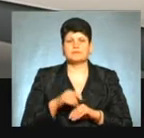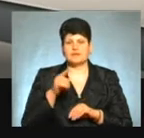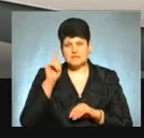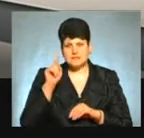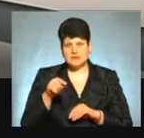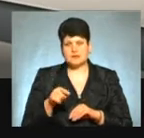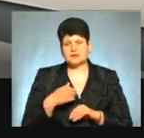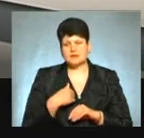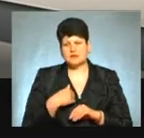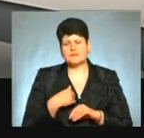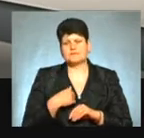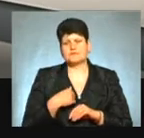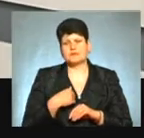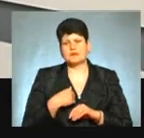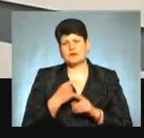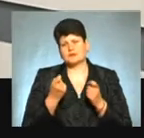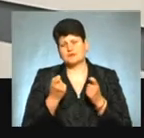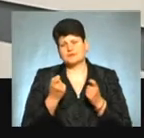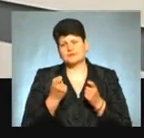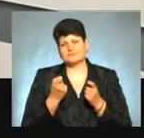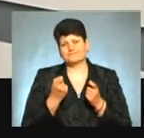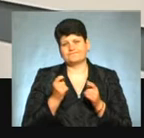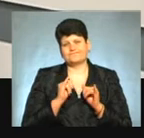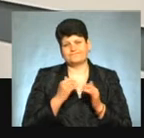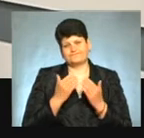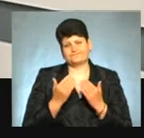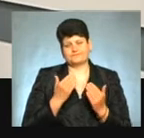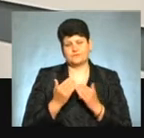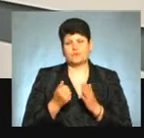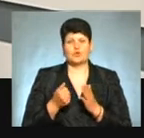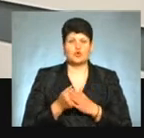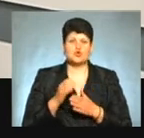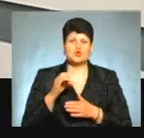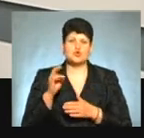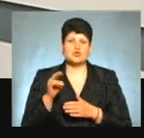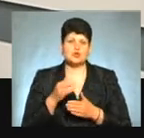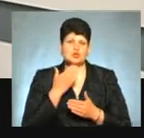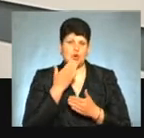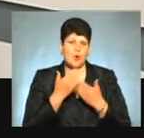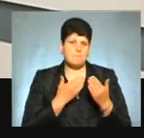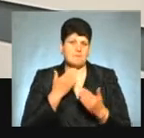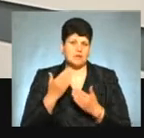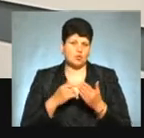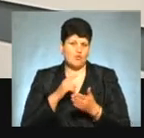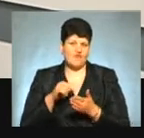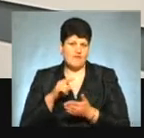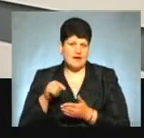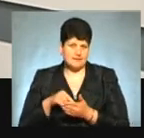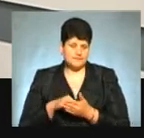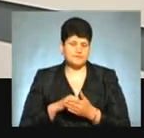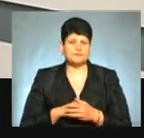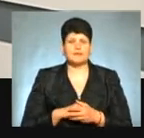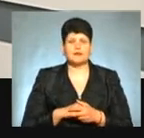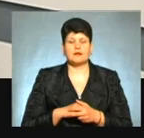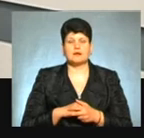знаєте, я доволі таки скептично ставлюся до соціологічних опитувань, ну, в силу певних